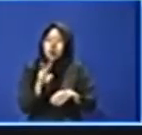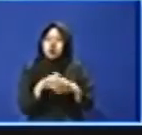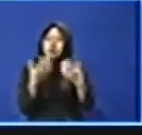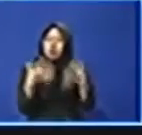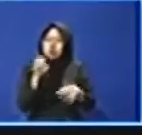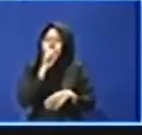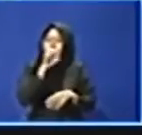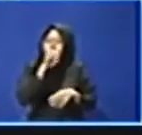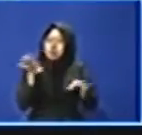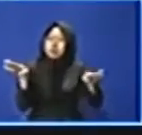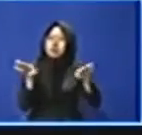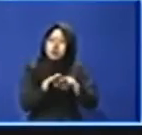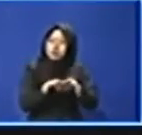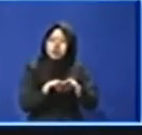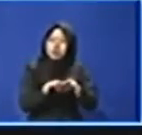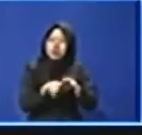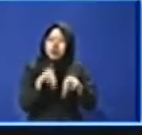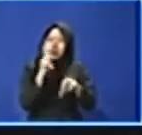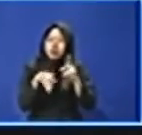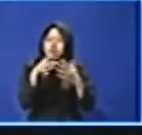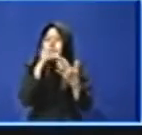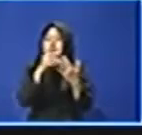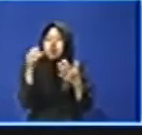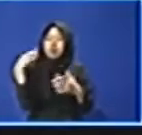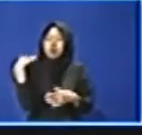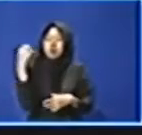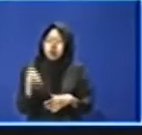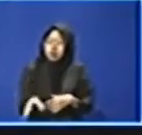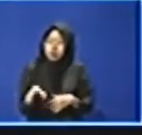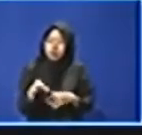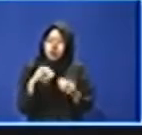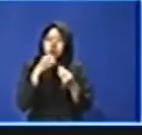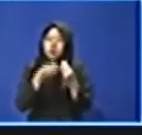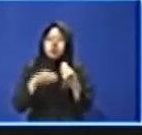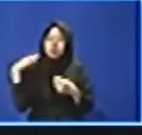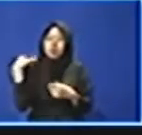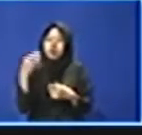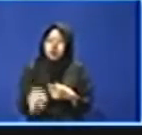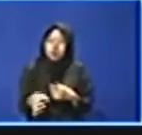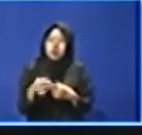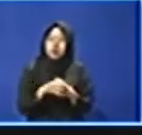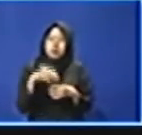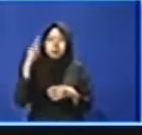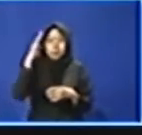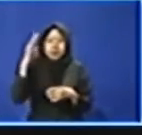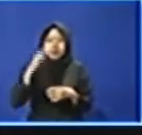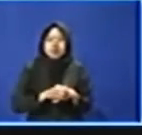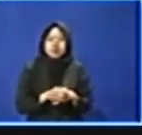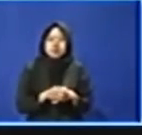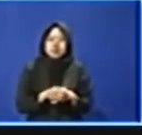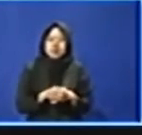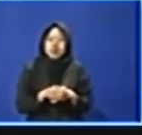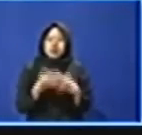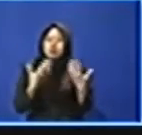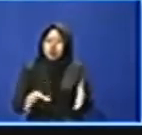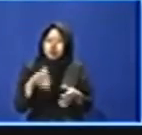closing statement nya Apabila mereka nantinya terpilih menjadi walikota dan juga wakil walikota Blitar ridho dan juga hadir serta pemirsa kita